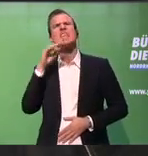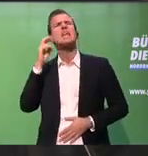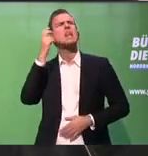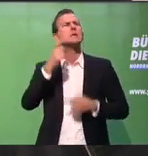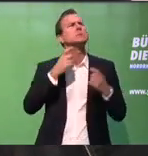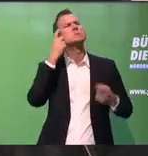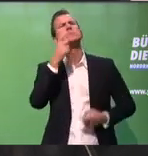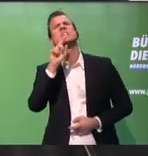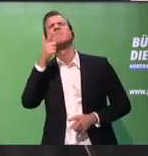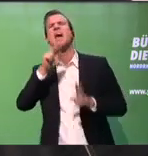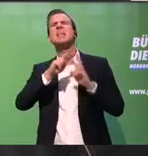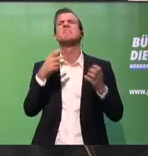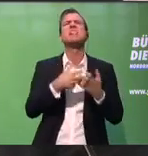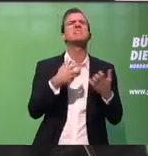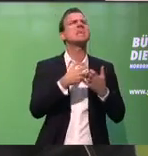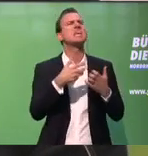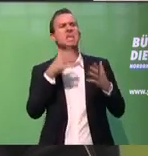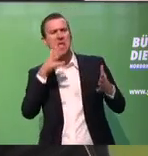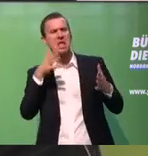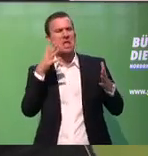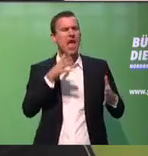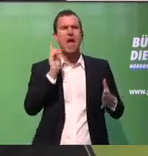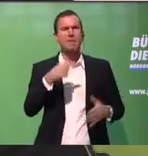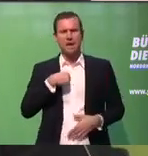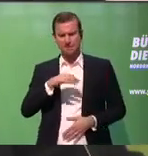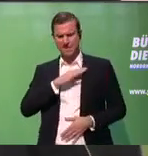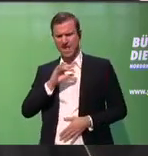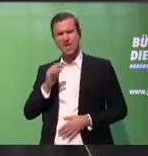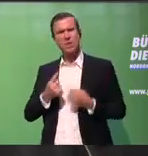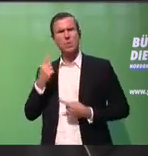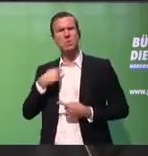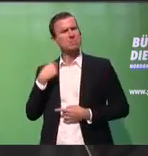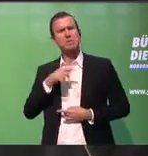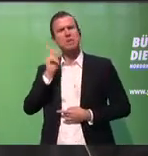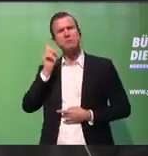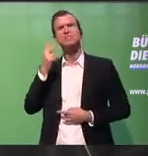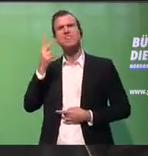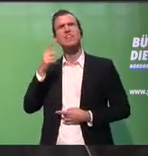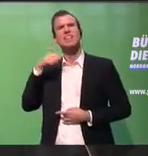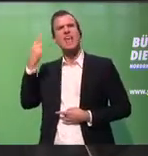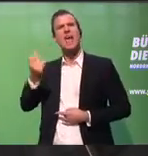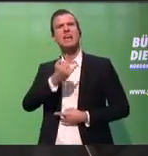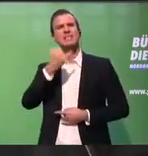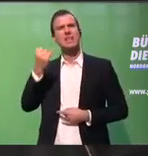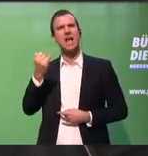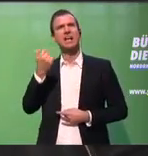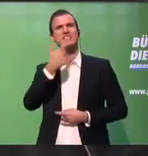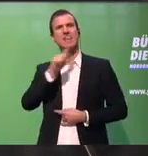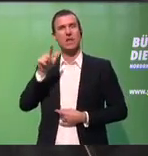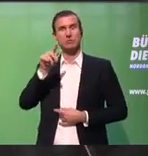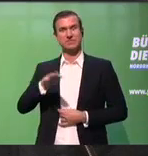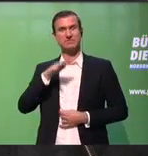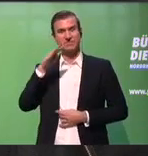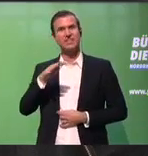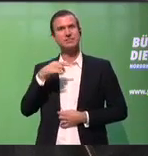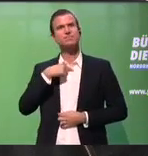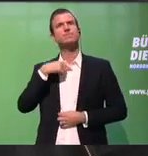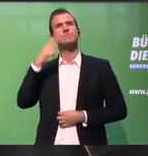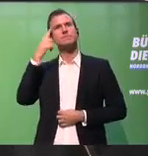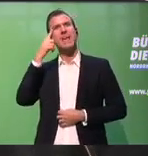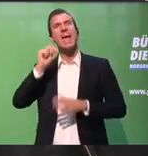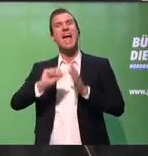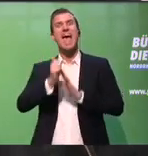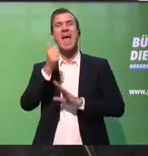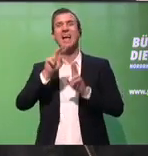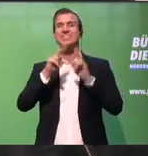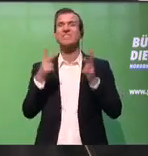Zweiten Weltkrieg, aber ich finde, wir Grüne sollten durchaus auch im nächsten Jahr 2014 an den Beginn des